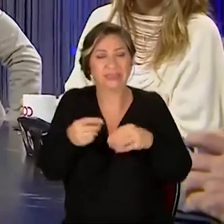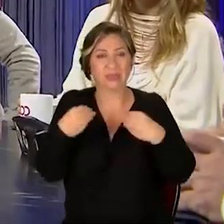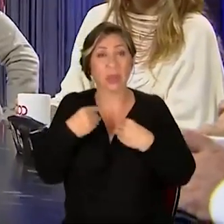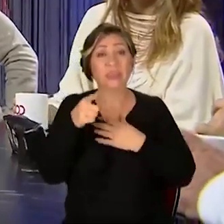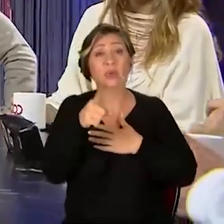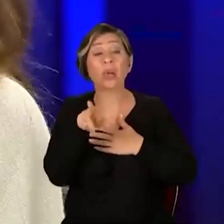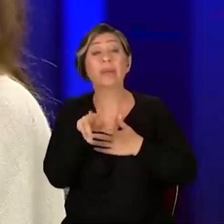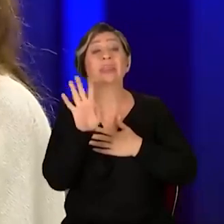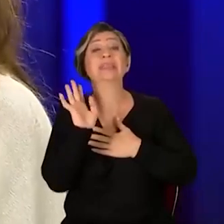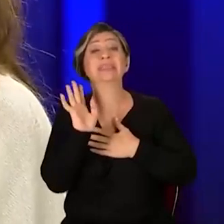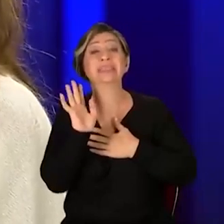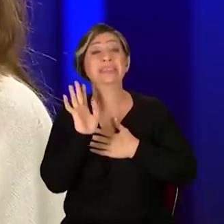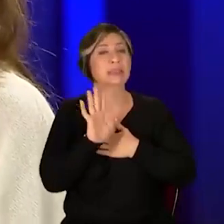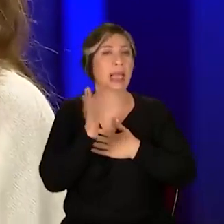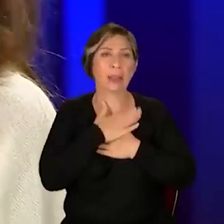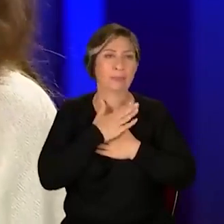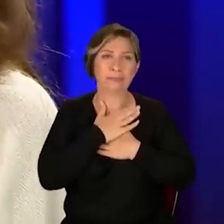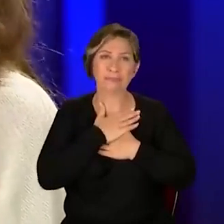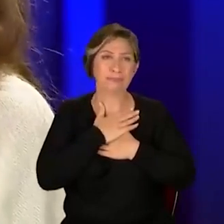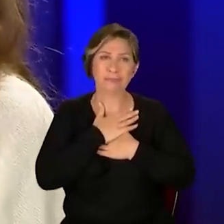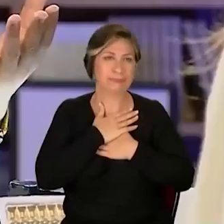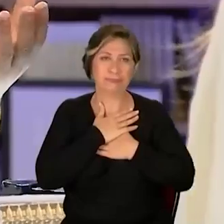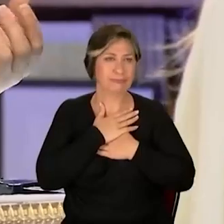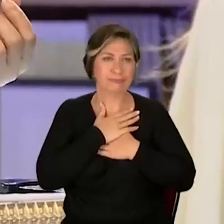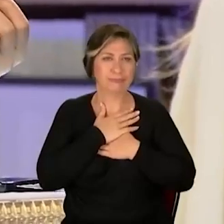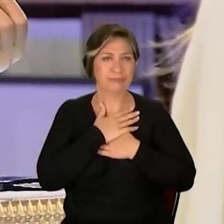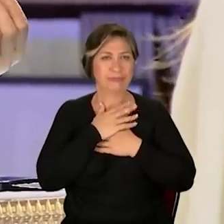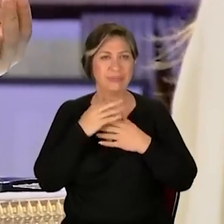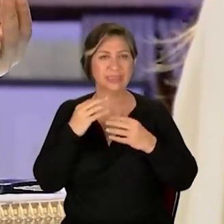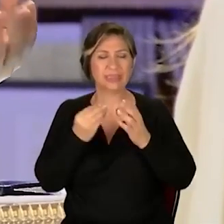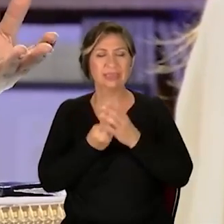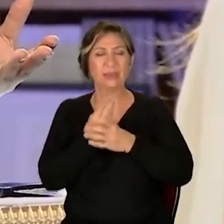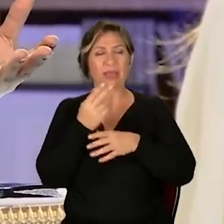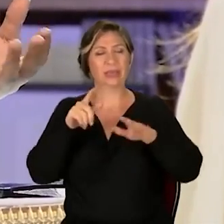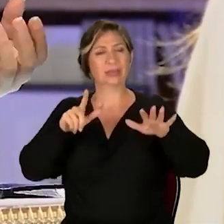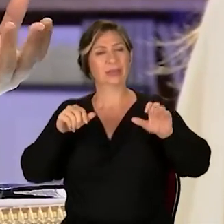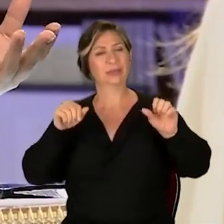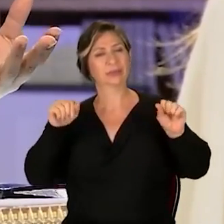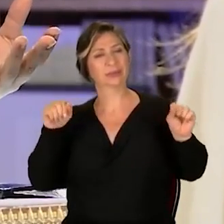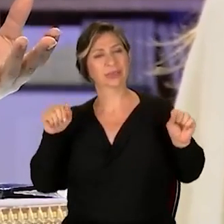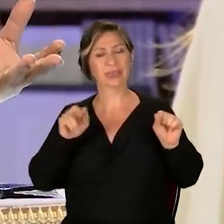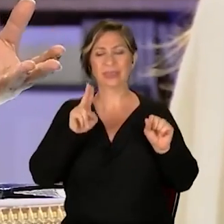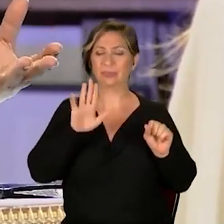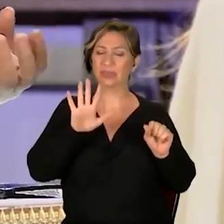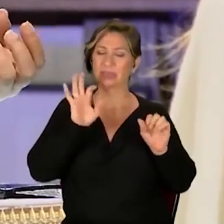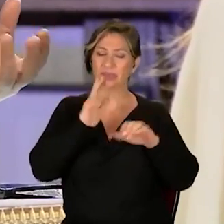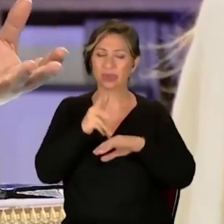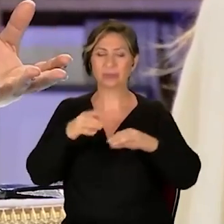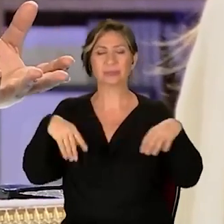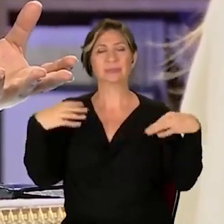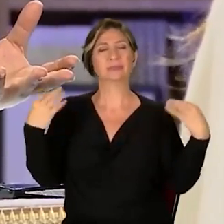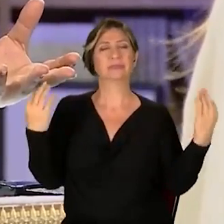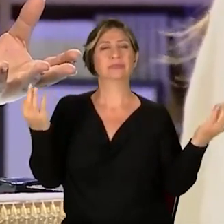siz öyle değilsiniz. Yok, çok sanıyorum şükür ki, değil mi? Yok. Böyle hani sabah 7'de kalkıp 7'yi 5 gece meditasyon